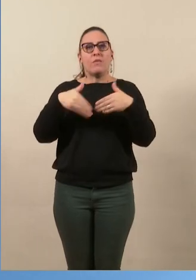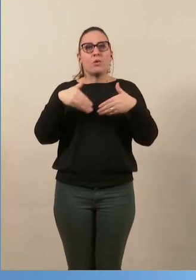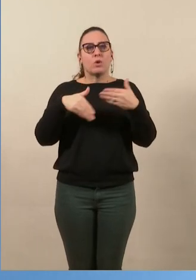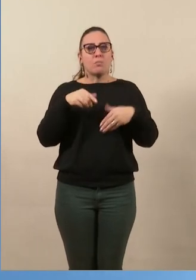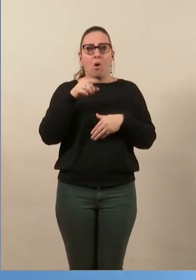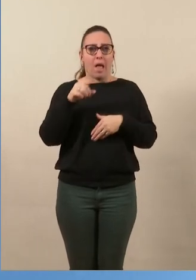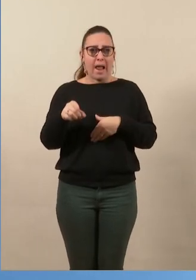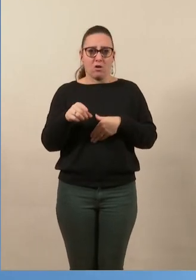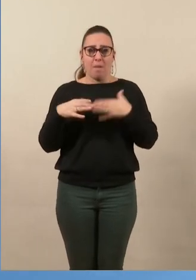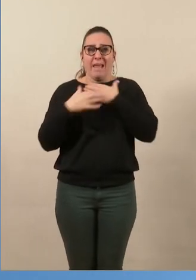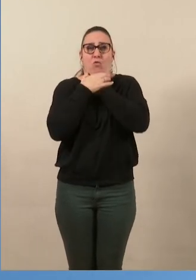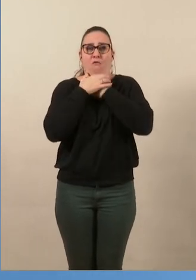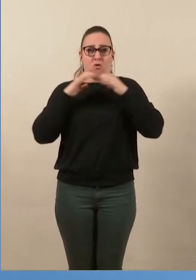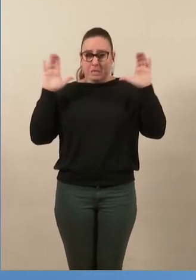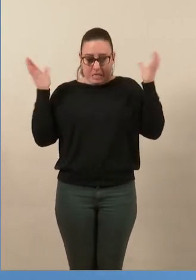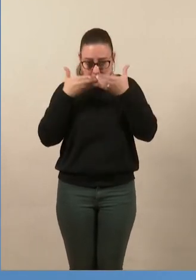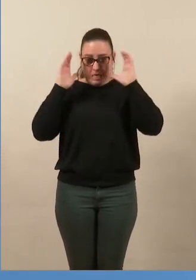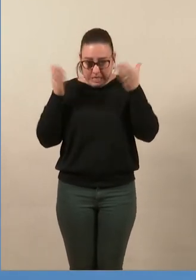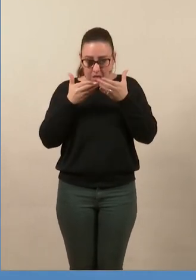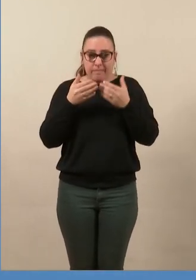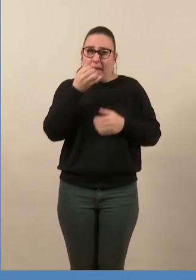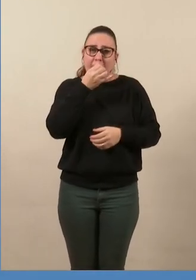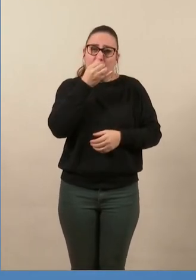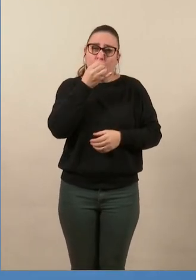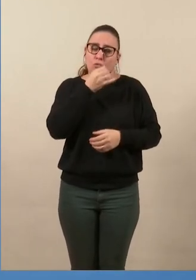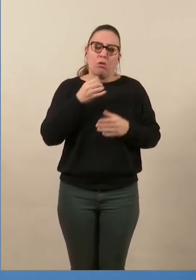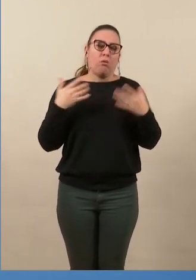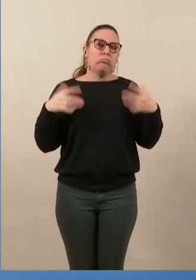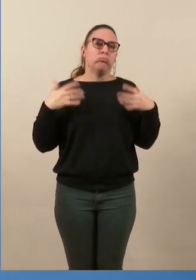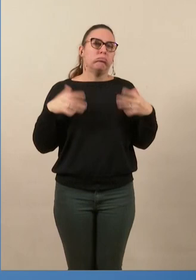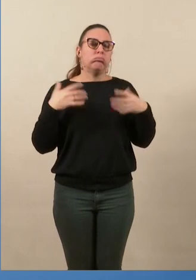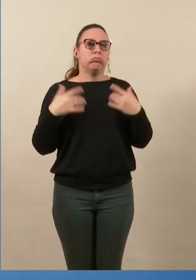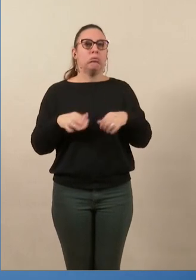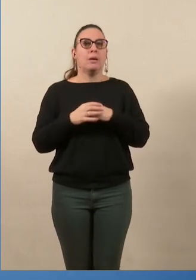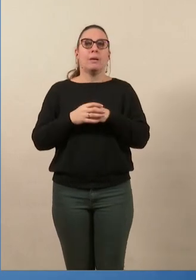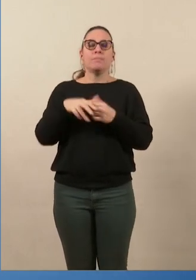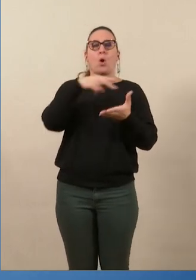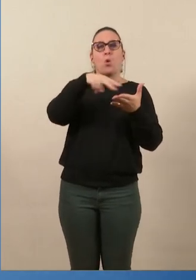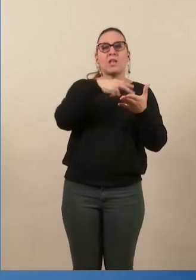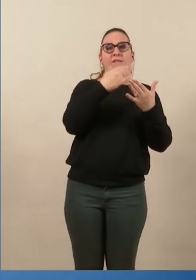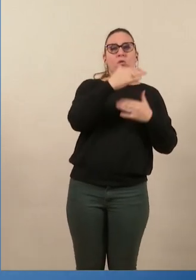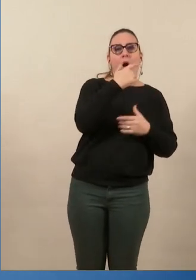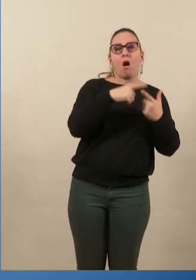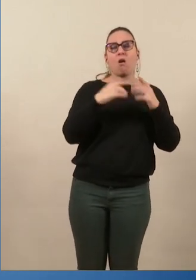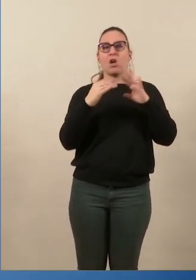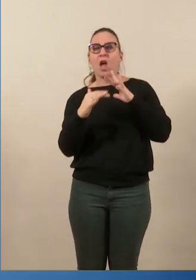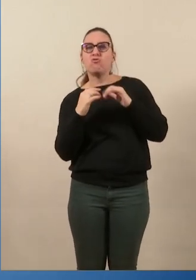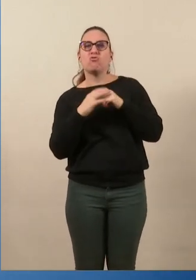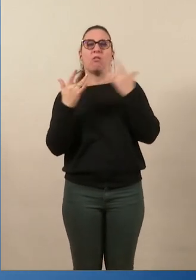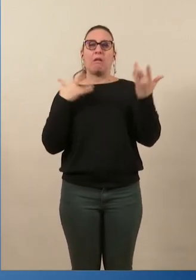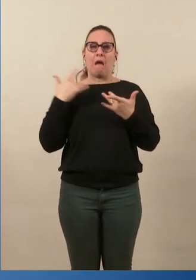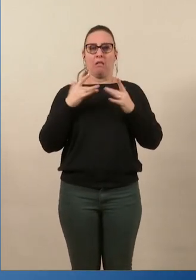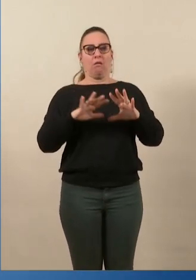qui l'asphyxie et ça tourne au ridicule quand on voit effectivement que le Conservatoire les crèches le théâtre je sais pas tout et tout